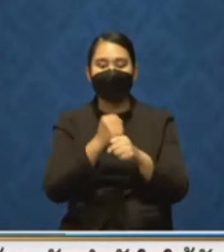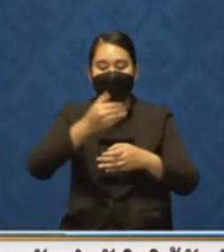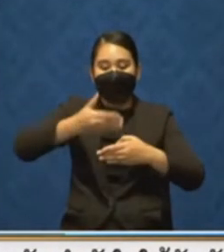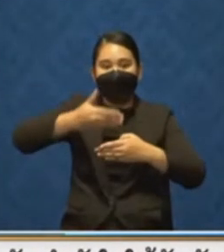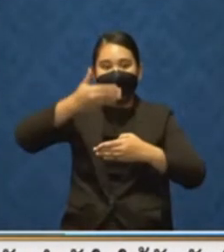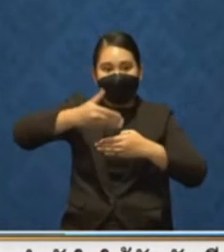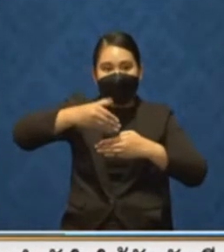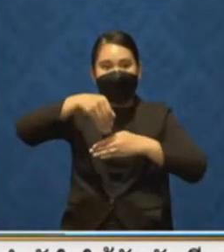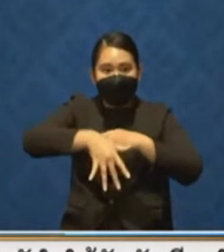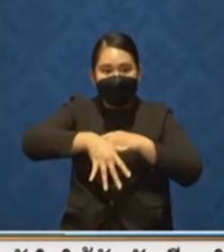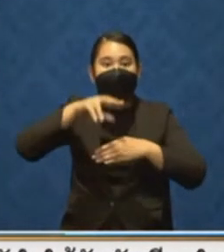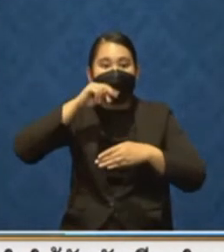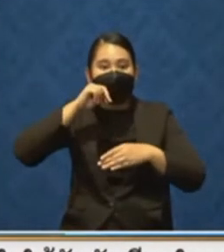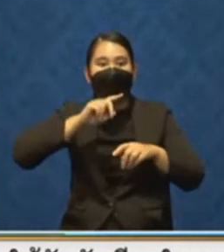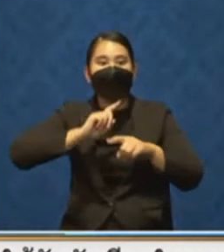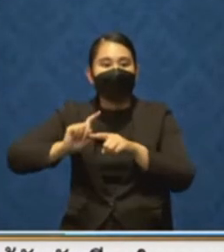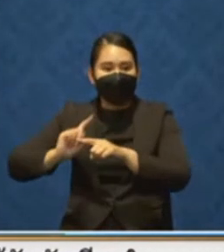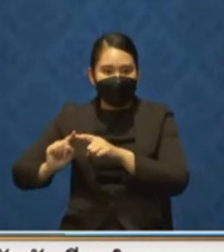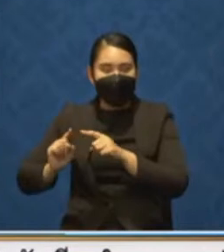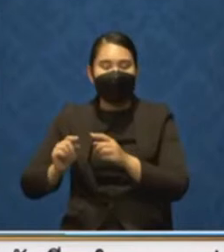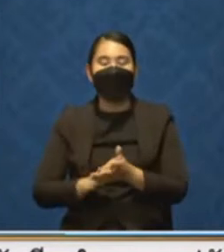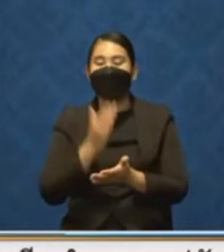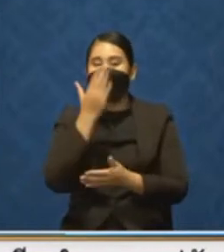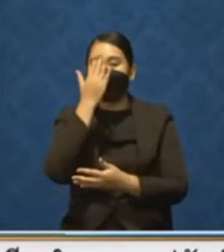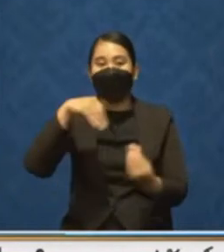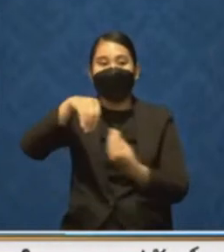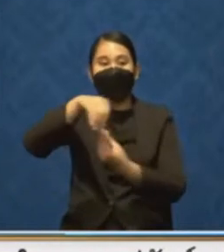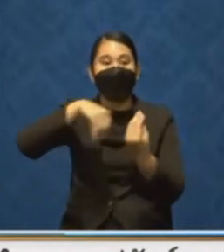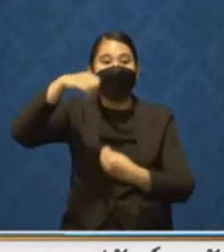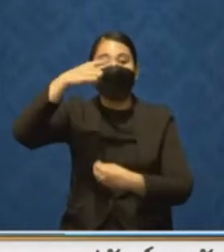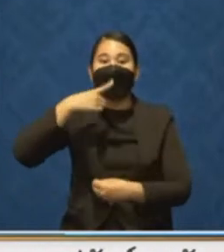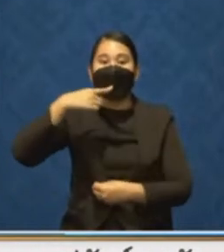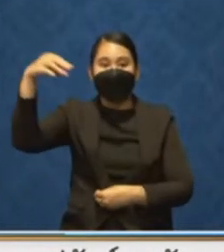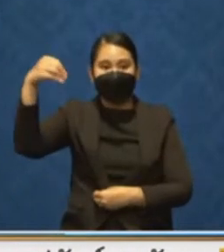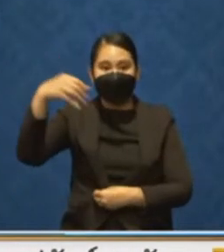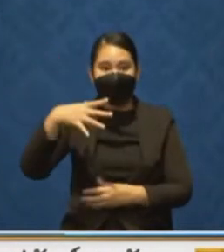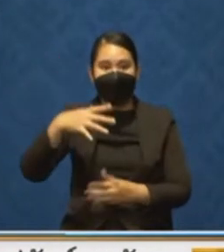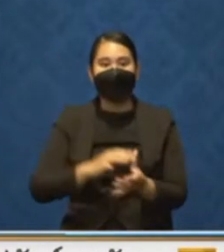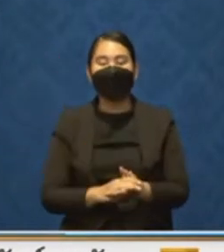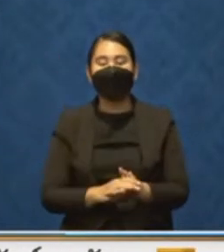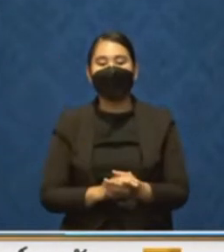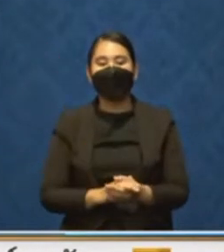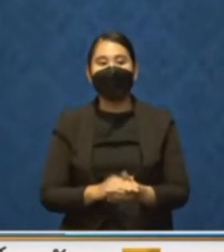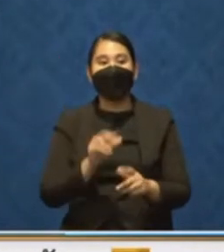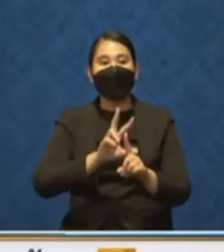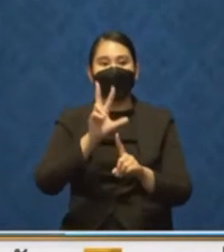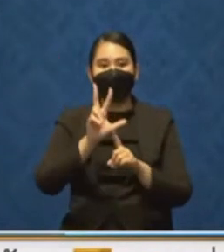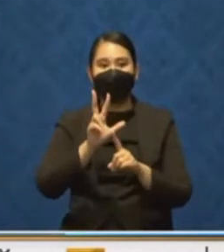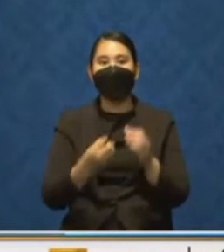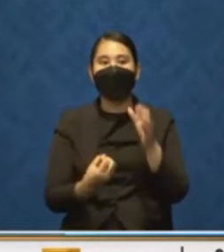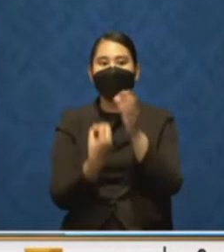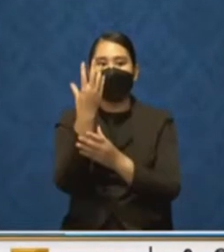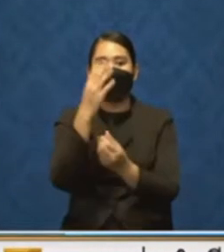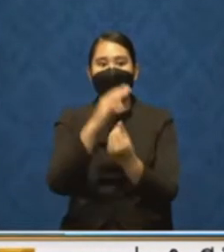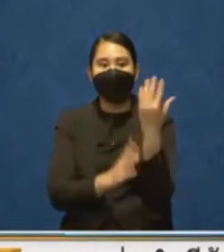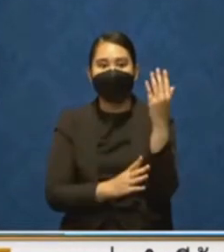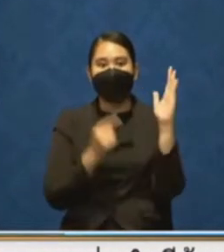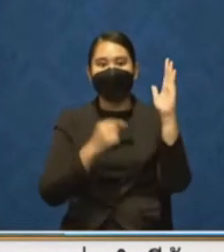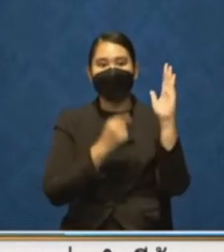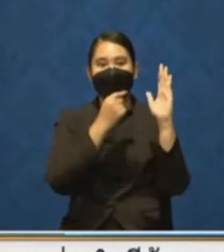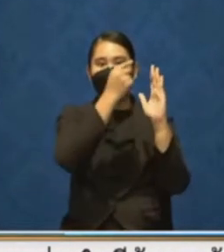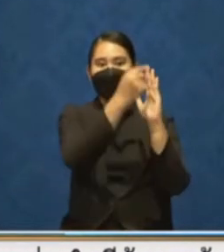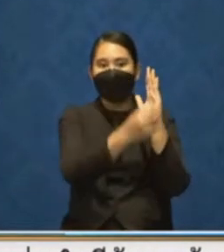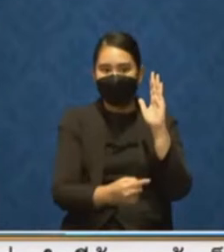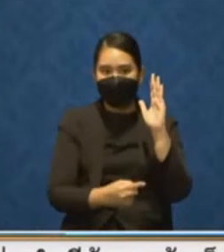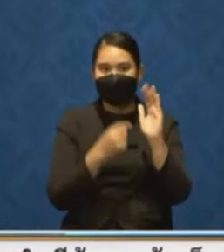ลาคดเพื่อรองรับการใช้พลังงานหมุนเวียนนะครับเรื่องที่สามเหมือนการเพิ่มพื้นที่ปลูกป่าในประเทศแต่ว่า 31.8 840ในปี